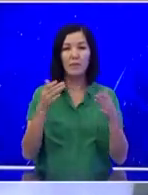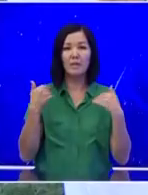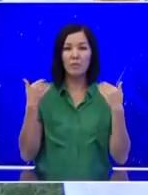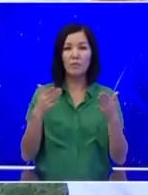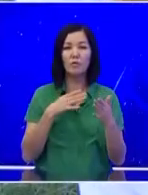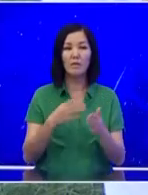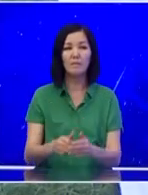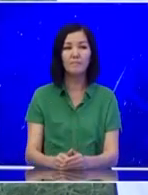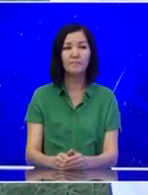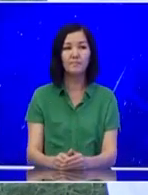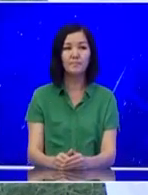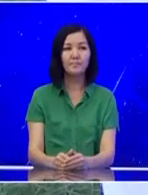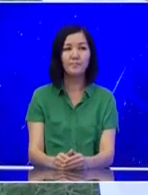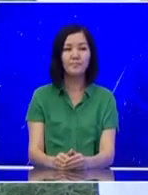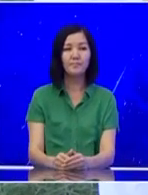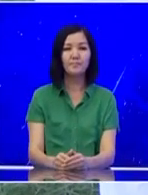құттықтады. Сіздерге